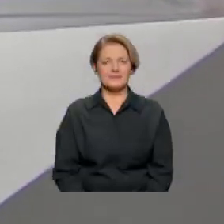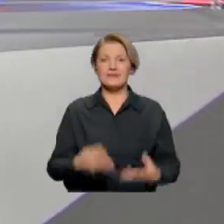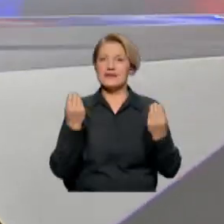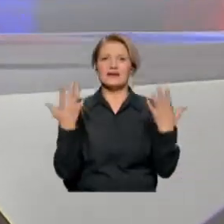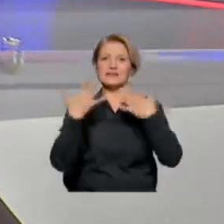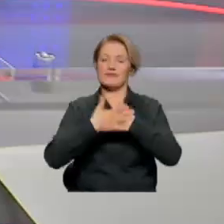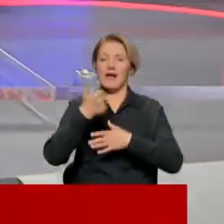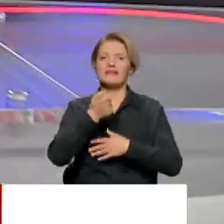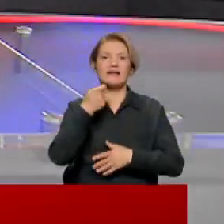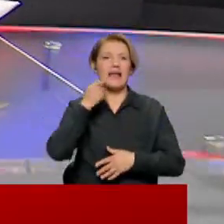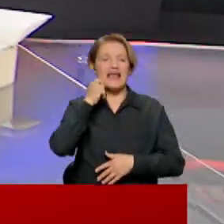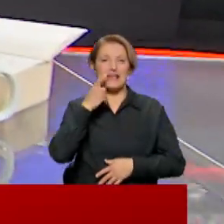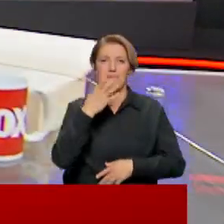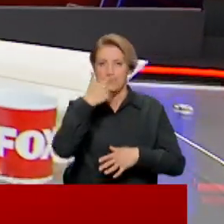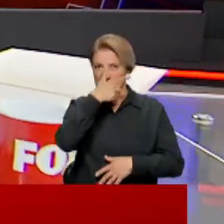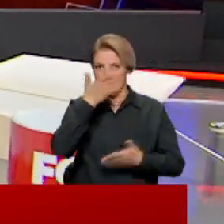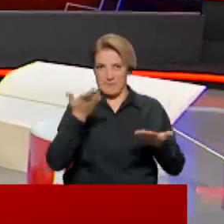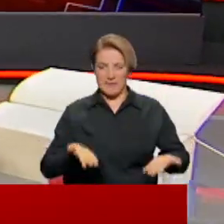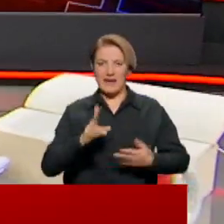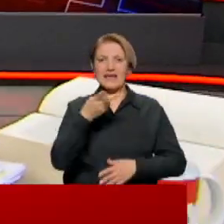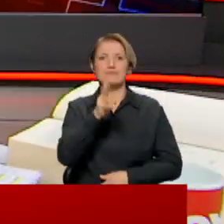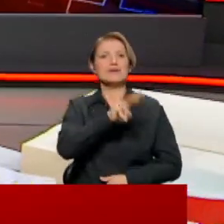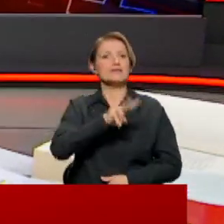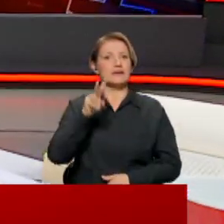İyi akşamlar 6 Ekim perşembe 2022